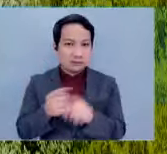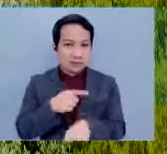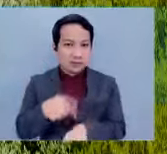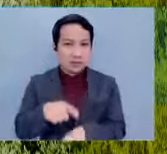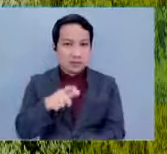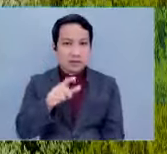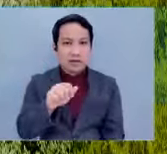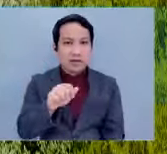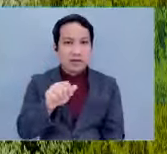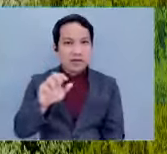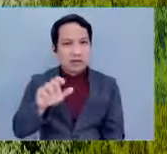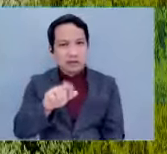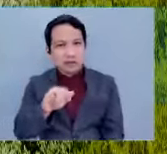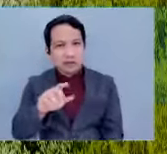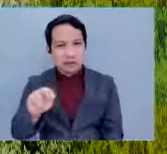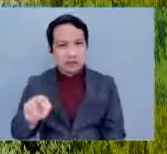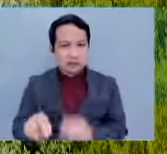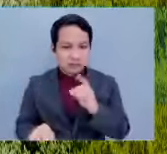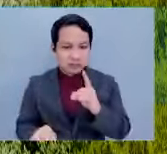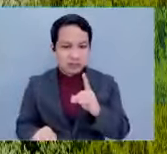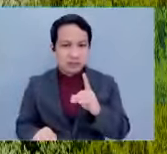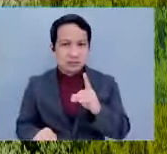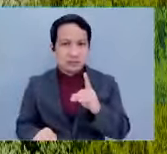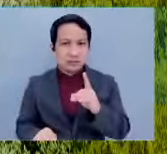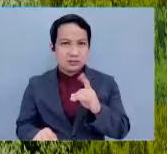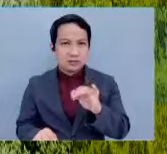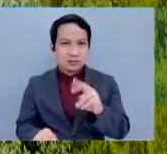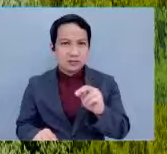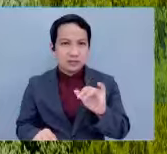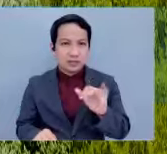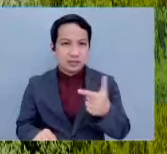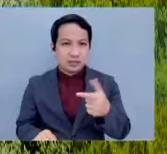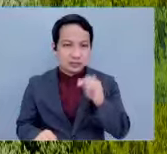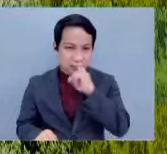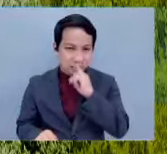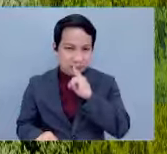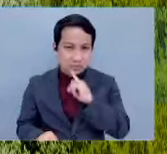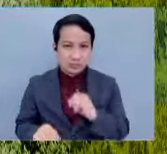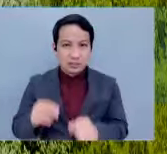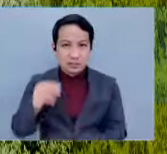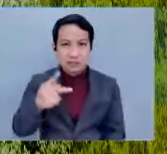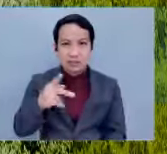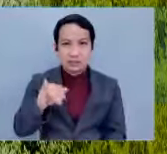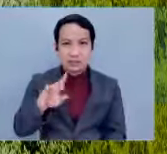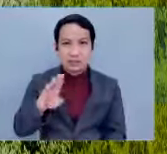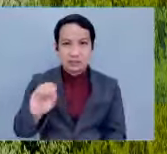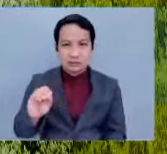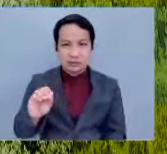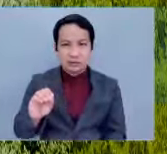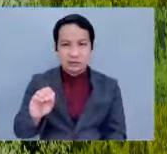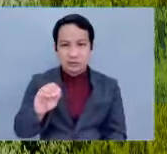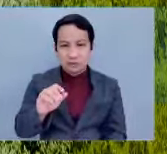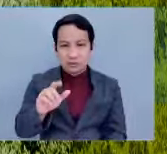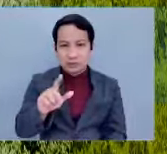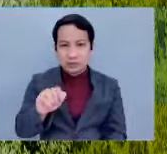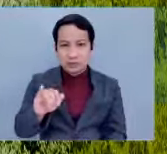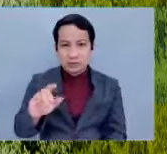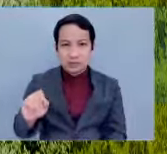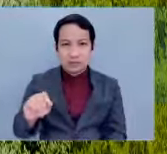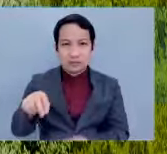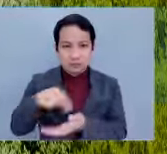ati-atihan ng Dinagyang no, sa Iloilo naman at sa Kalibo yung ati-atihan ay nagkaroon ng dance